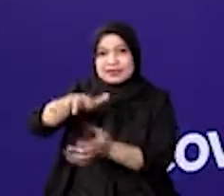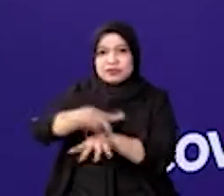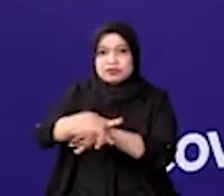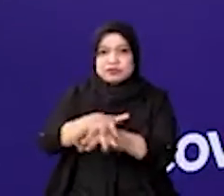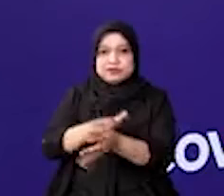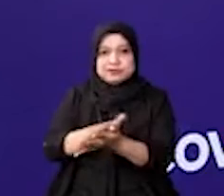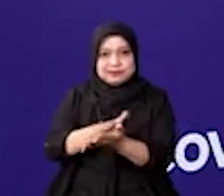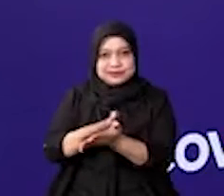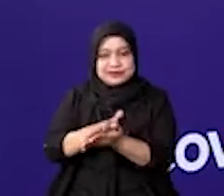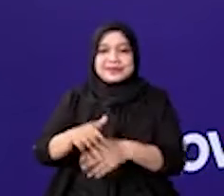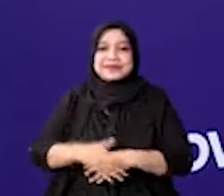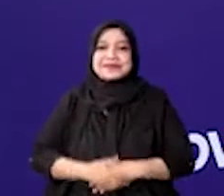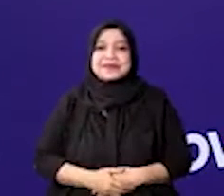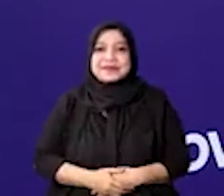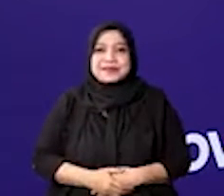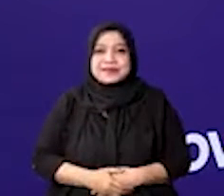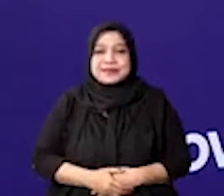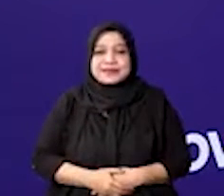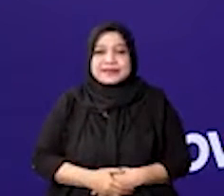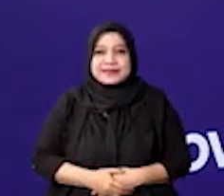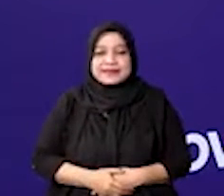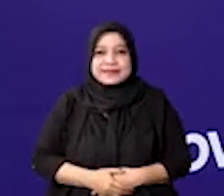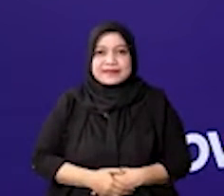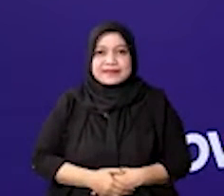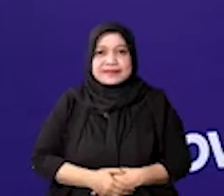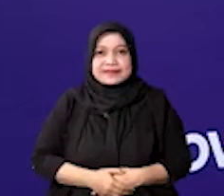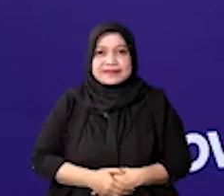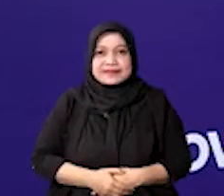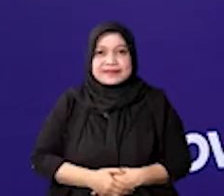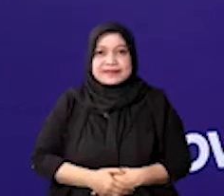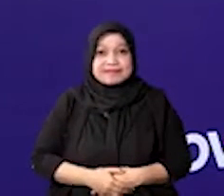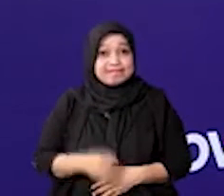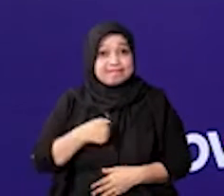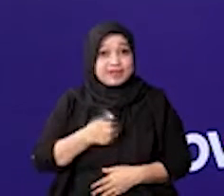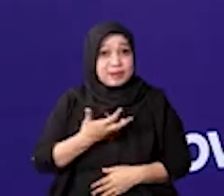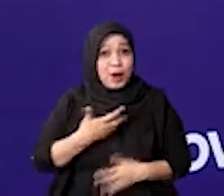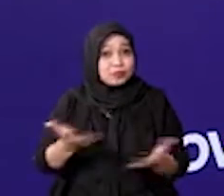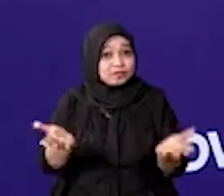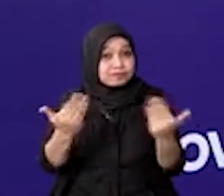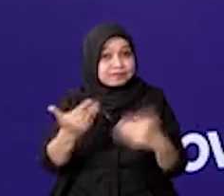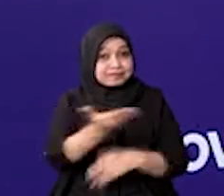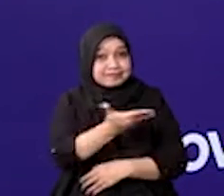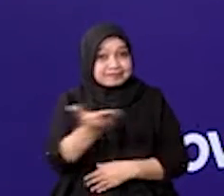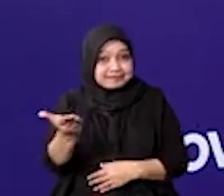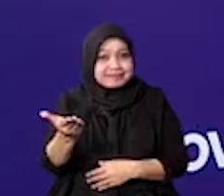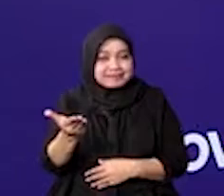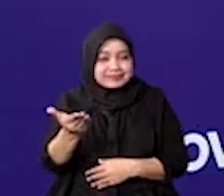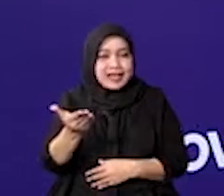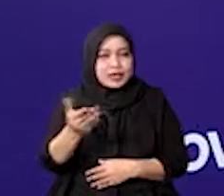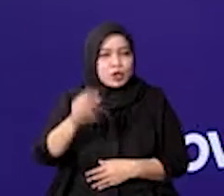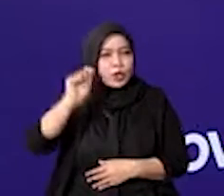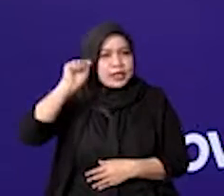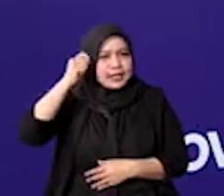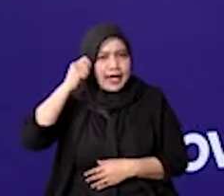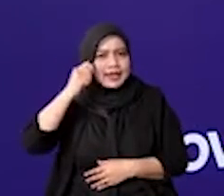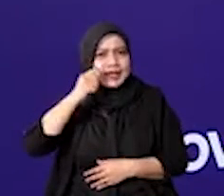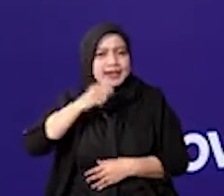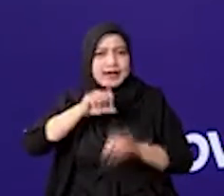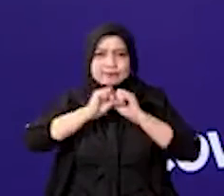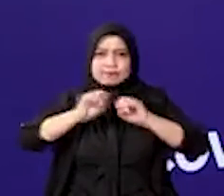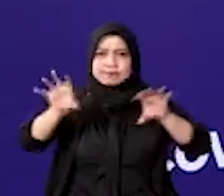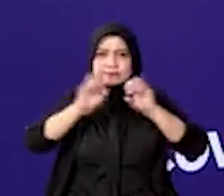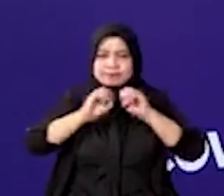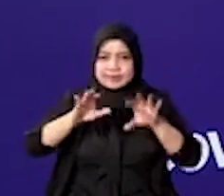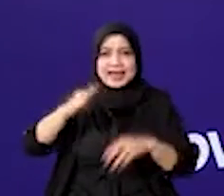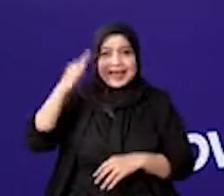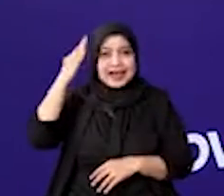atau kalau tidak menggunakan hand sanitizer dan saya juga mengajak eh anda semua untuk selalu ingat dengan pesan dari